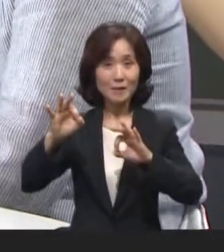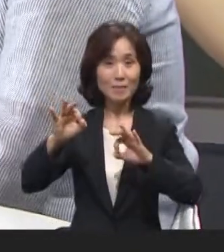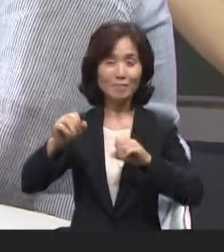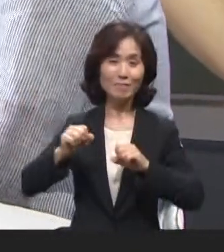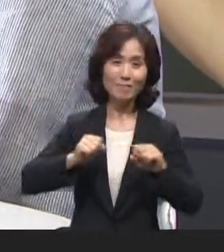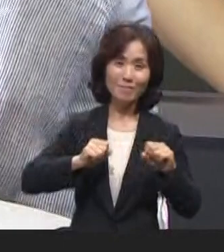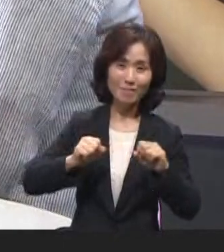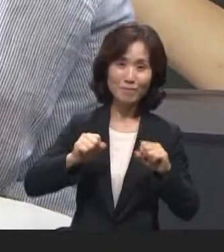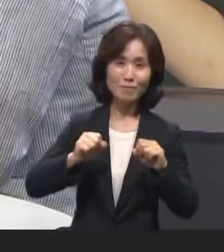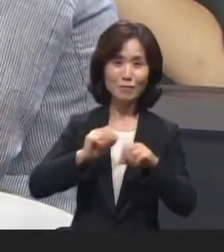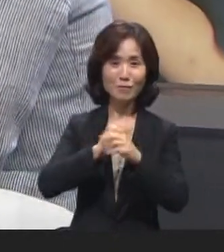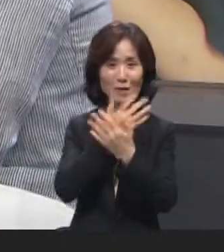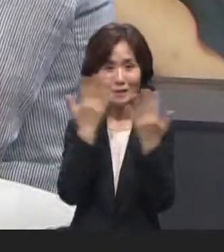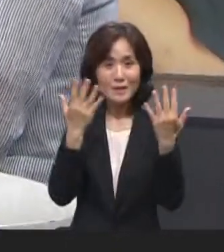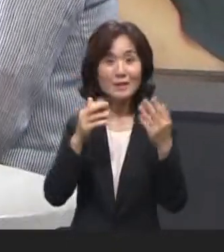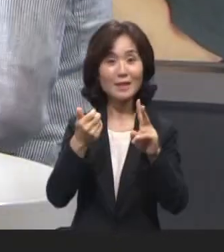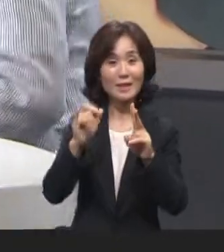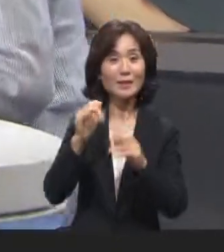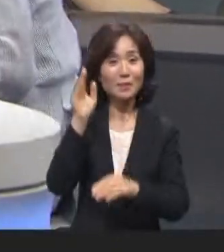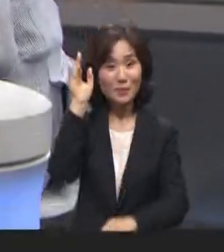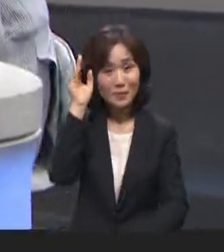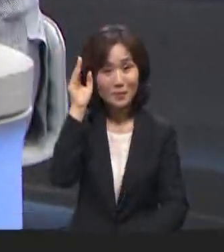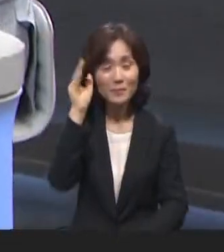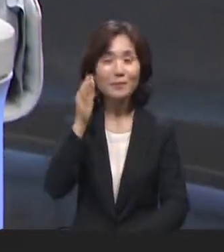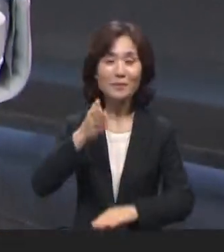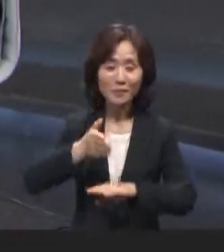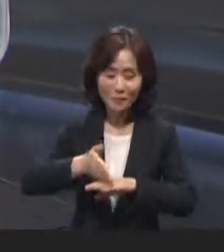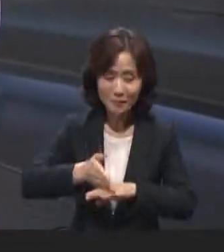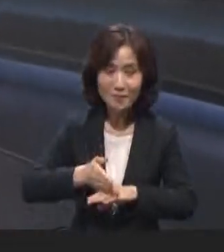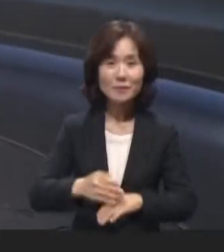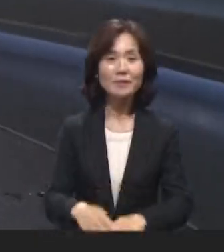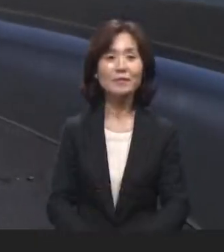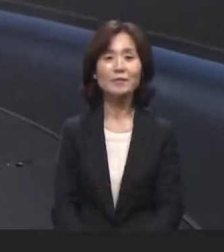이야기 맞이 했으면 좋겠습니다 금액을 얘기 잘 들었습니다 잡니다